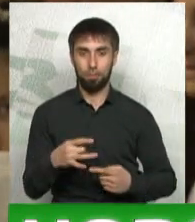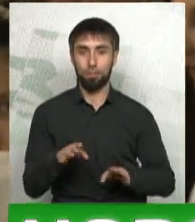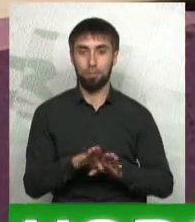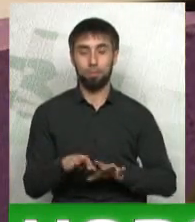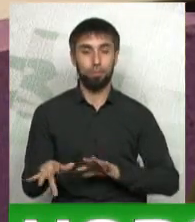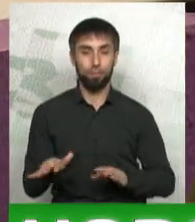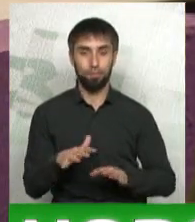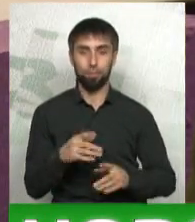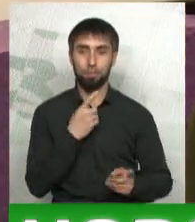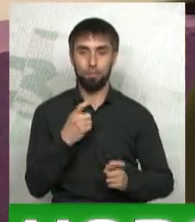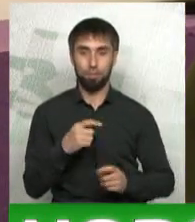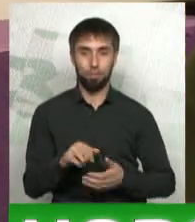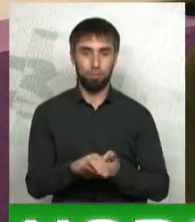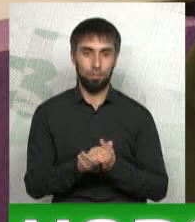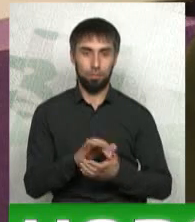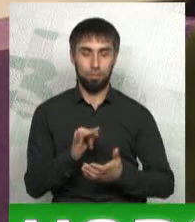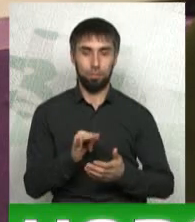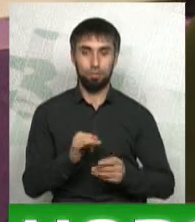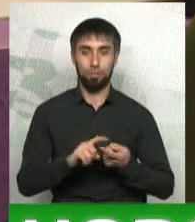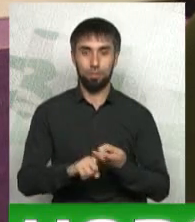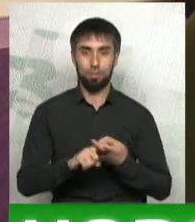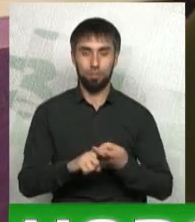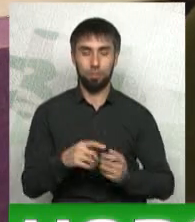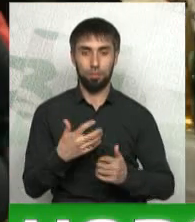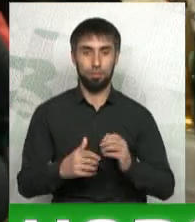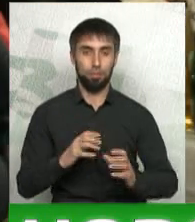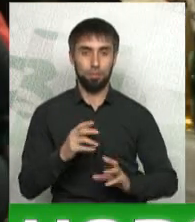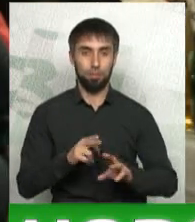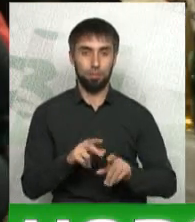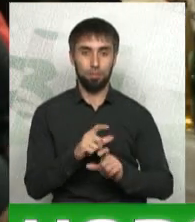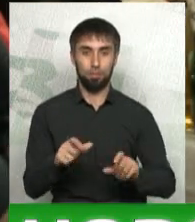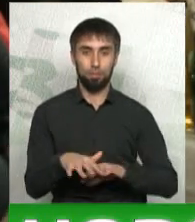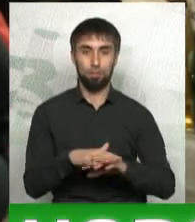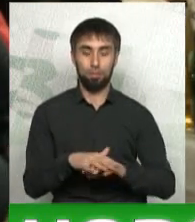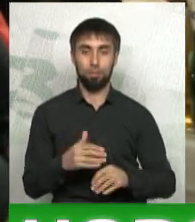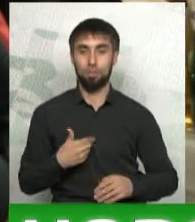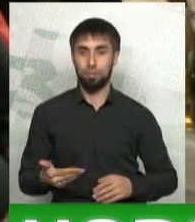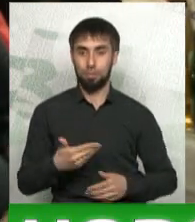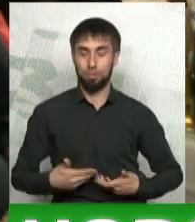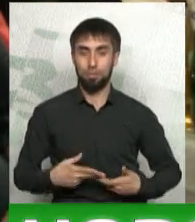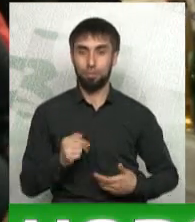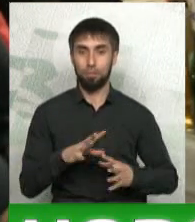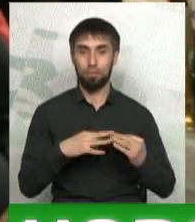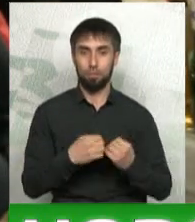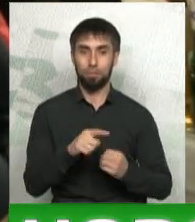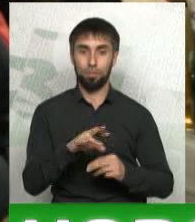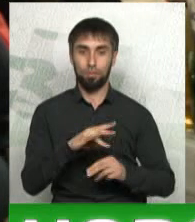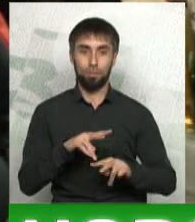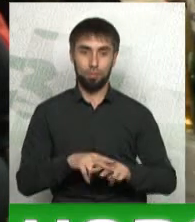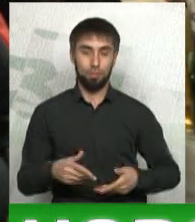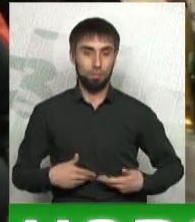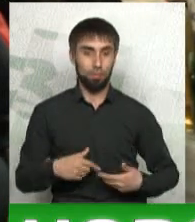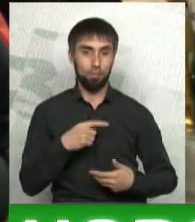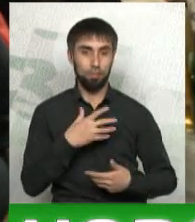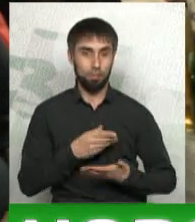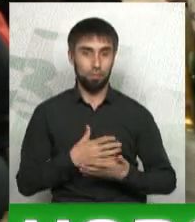Такие мероприятия укрепляют дружбу и взаимодействие между народами. Мы живем как в семье единой. Они живут здесь у нас в